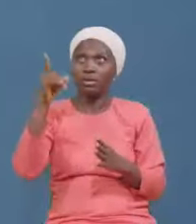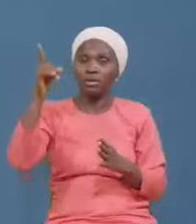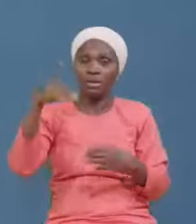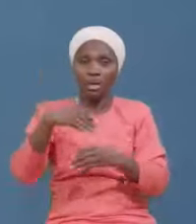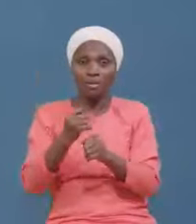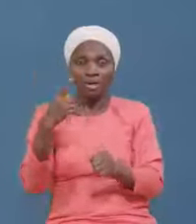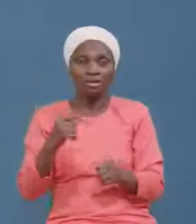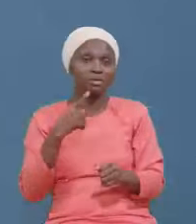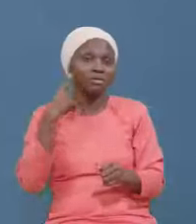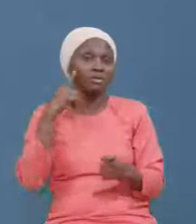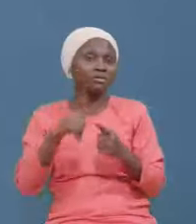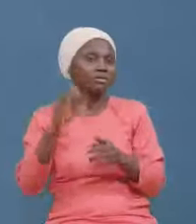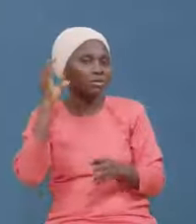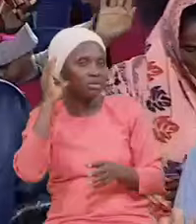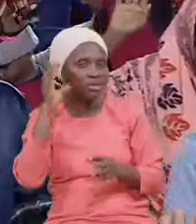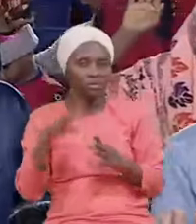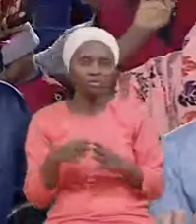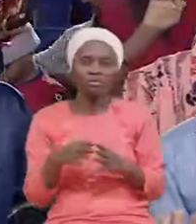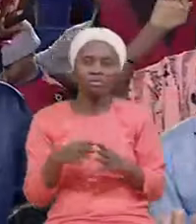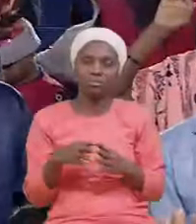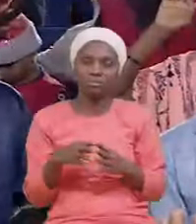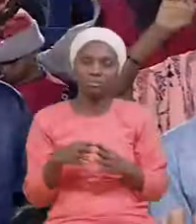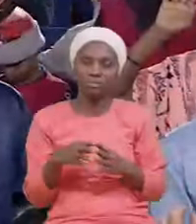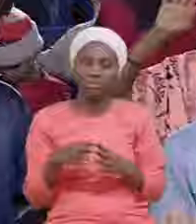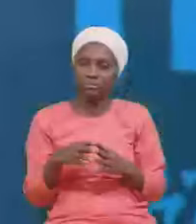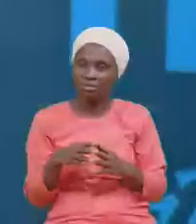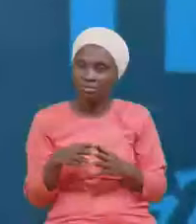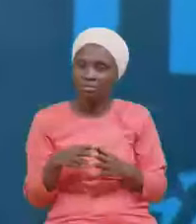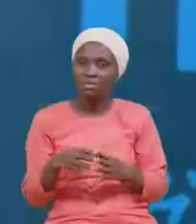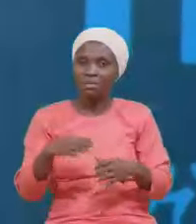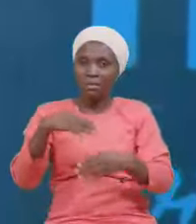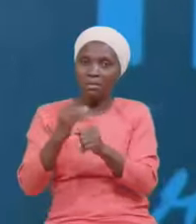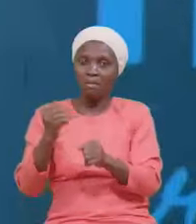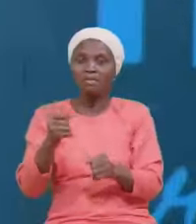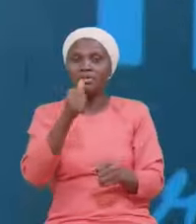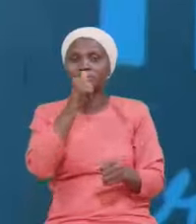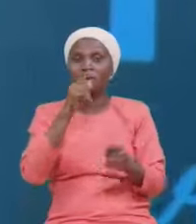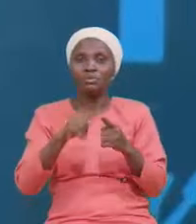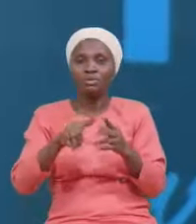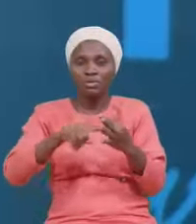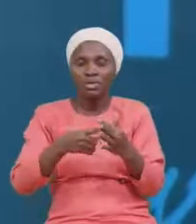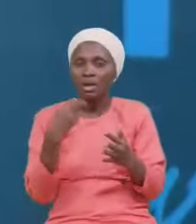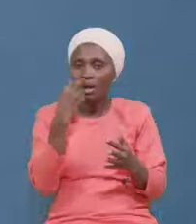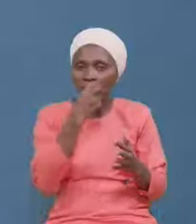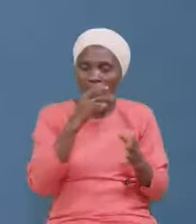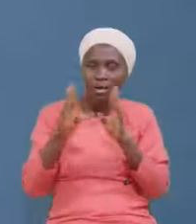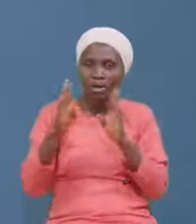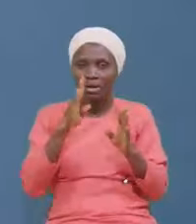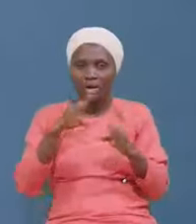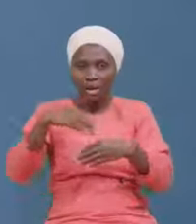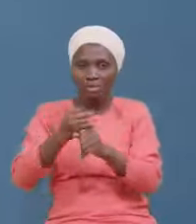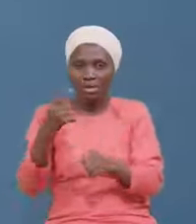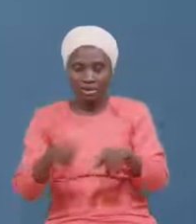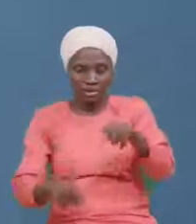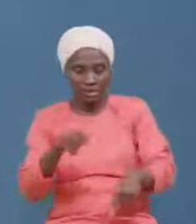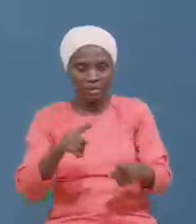the deaf to hear. ఆయన చెవిటి వారిని వినేలా చేస్తాడు. He makes the dumb to speak. మూగవారు మాట్లాడేలా చేస్తాడు. He makes the paralyzed